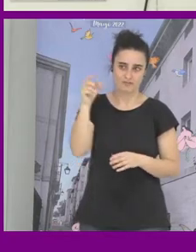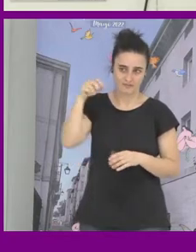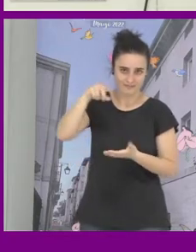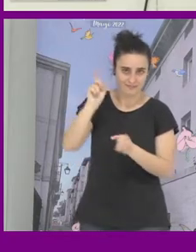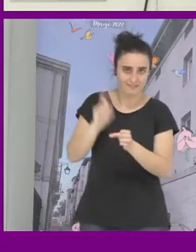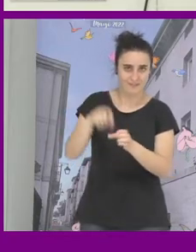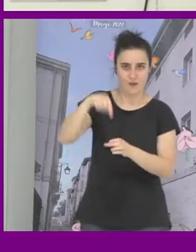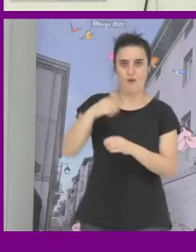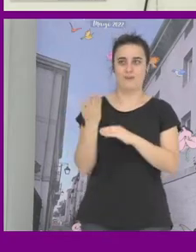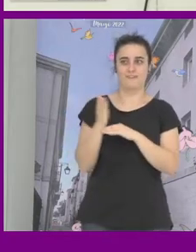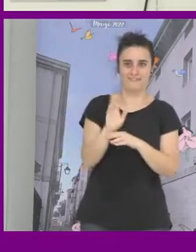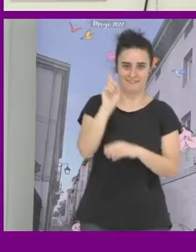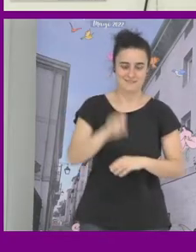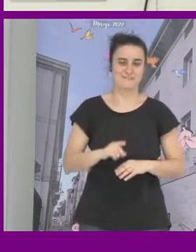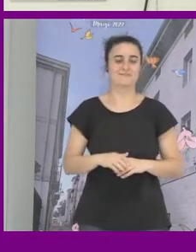egoteagatik gaur.